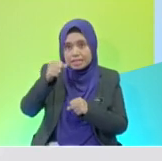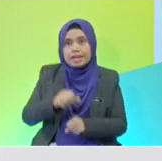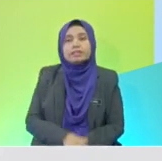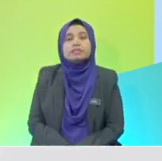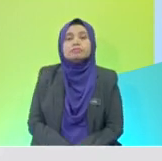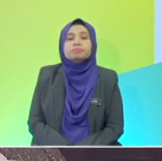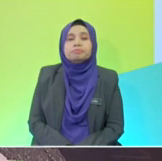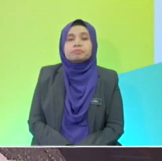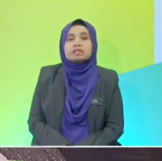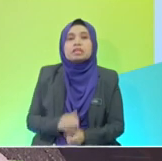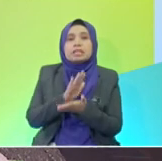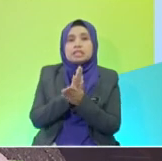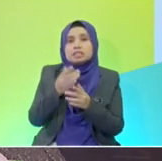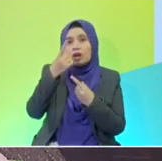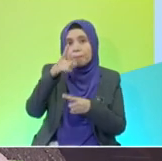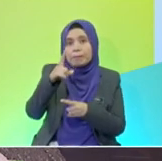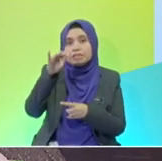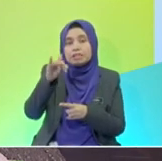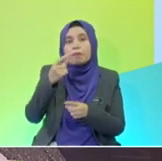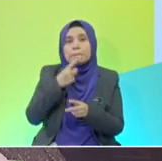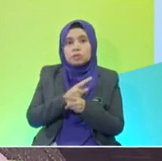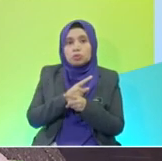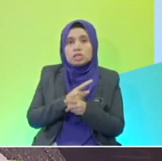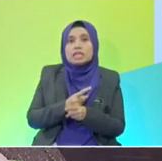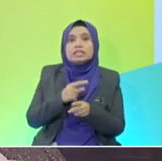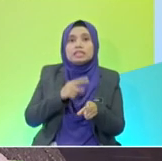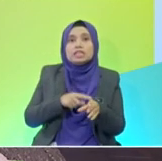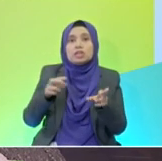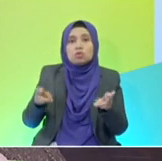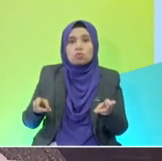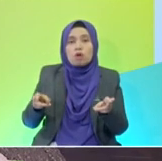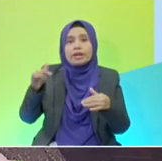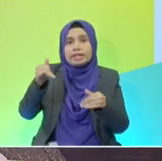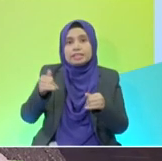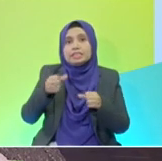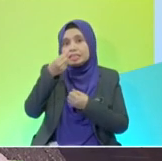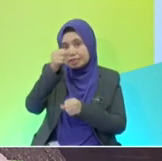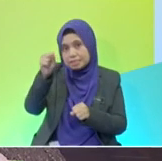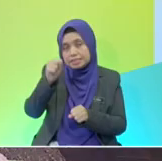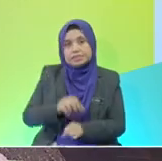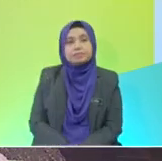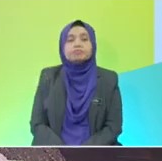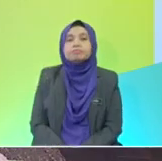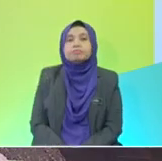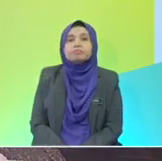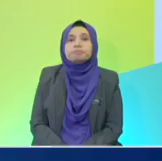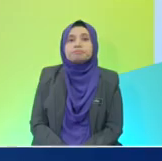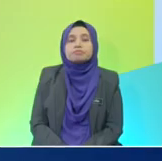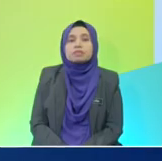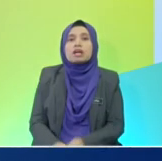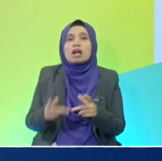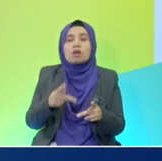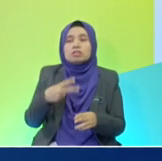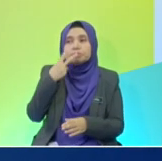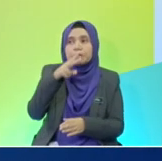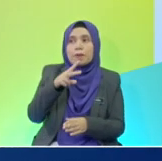Oke jadi jawaban yang betul adalah di dalam ruang yang disediakan Oke Jadi kalian dapat lihat